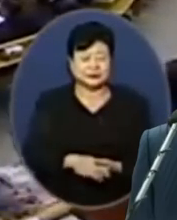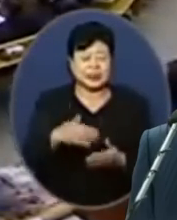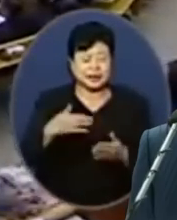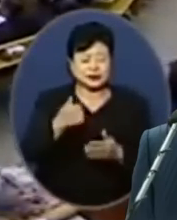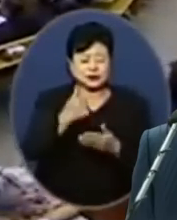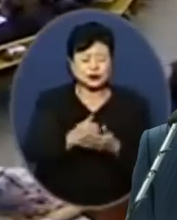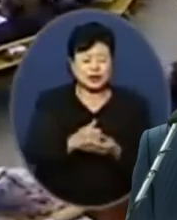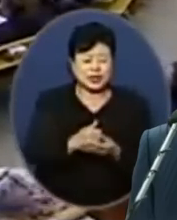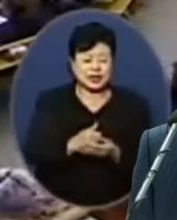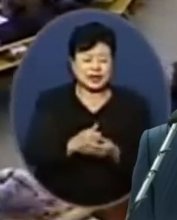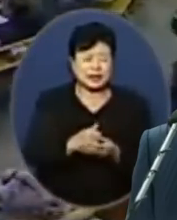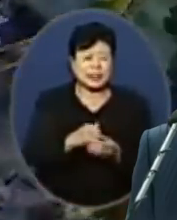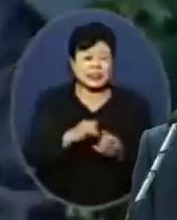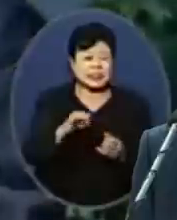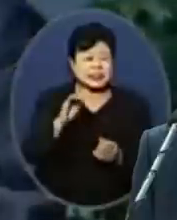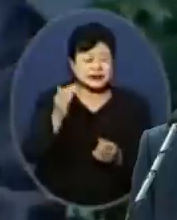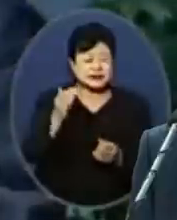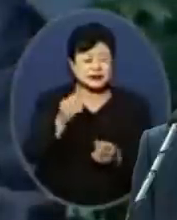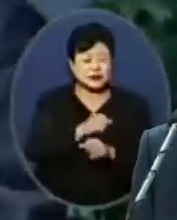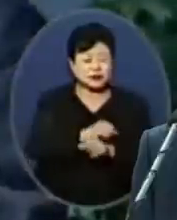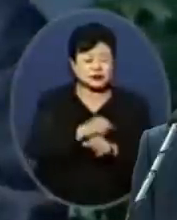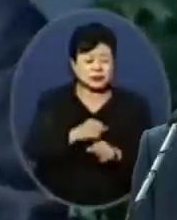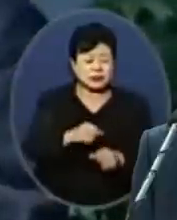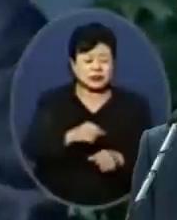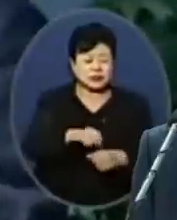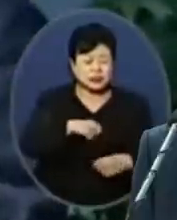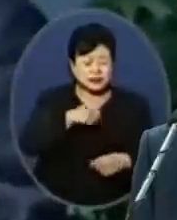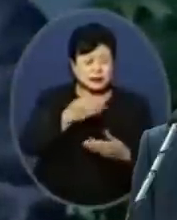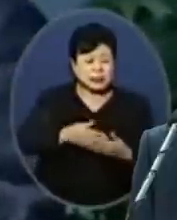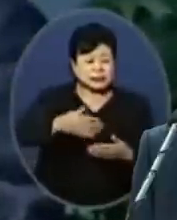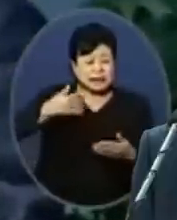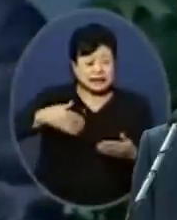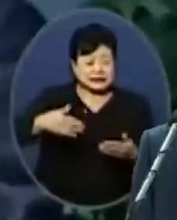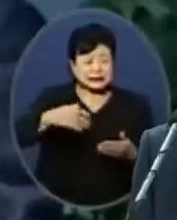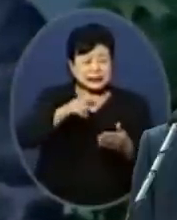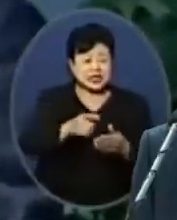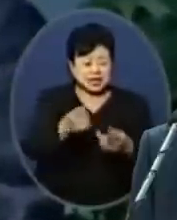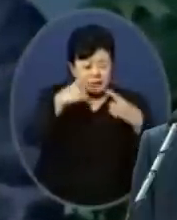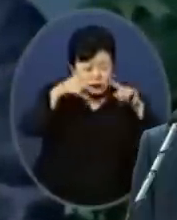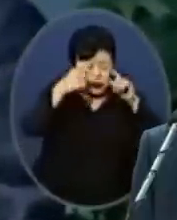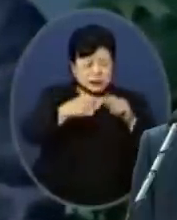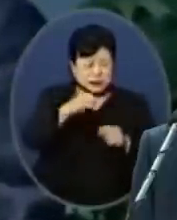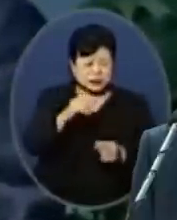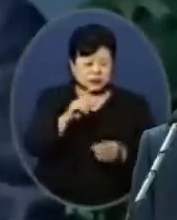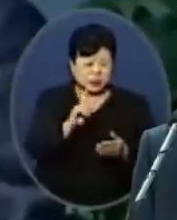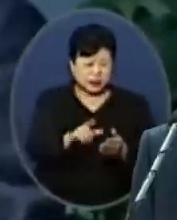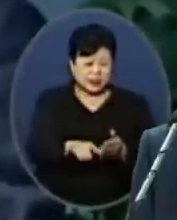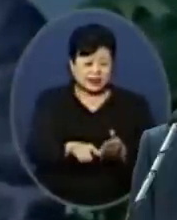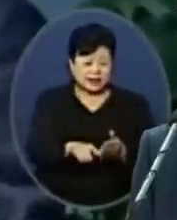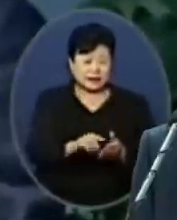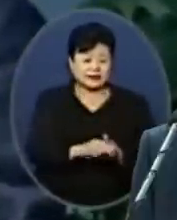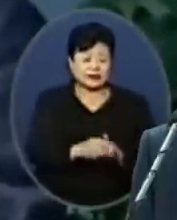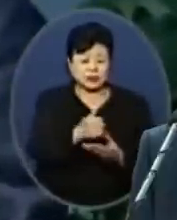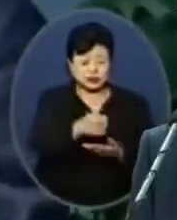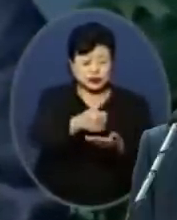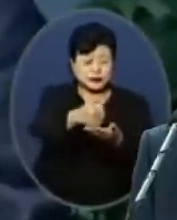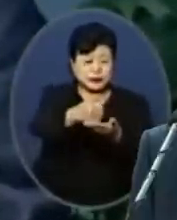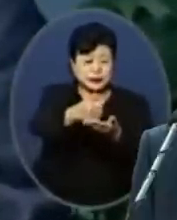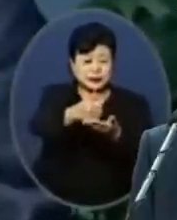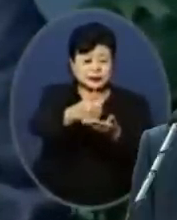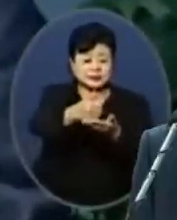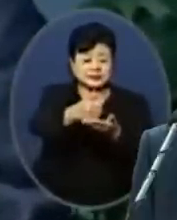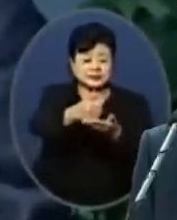아직 죄인이 되었는데 아직 용서와 의를 받지 못한 지옥의 자식인데 주님이